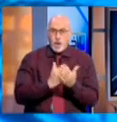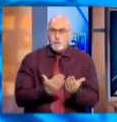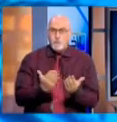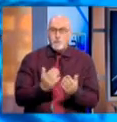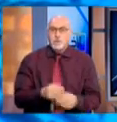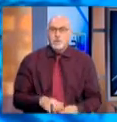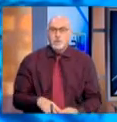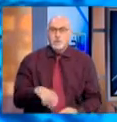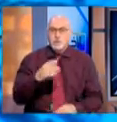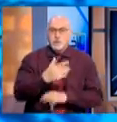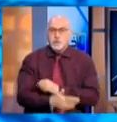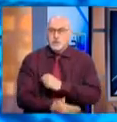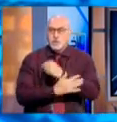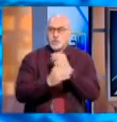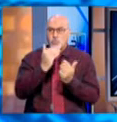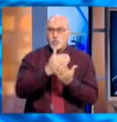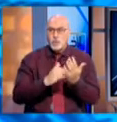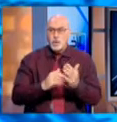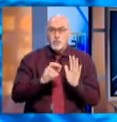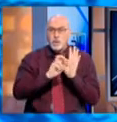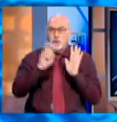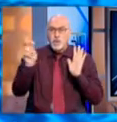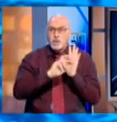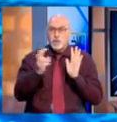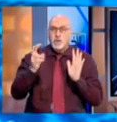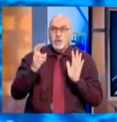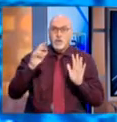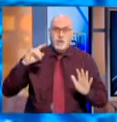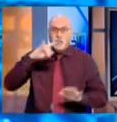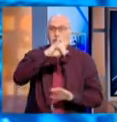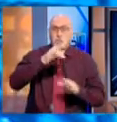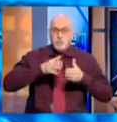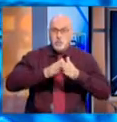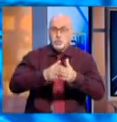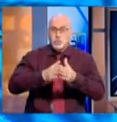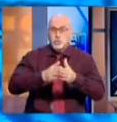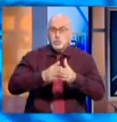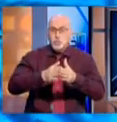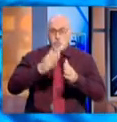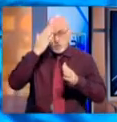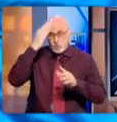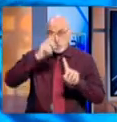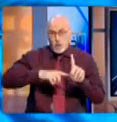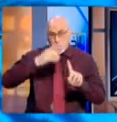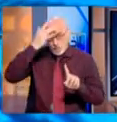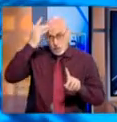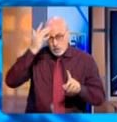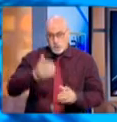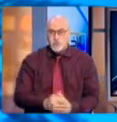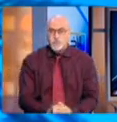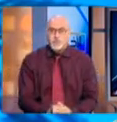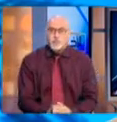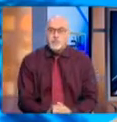المقترح لدعم برنامج الرحلات الدولية الجوية والبحرية تحسبا لموسم